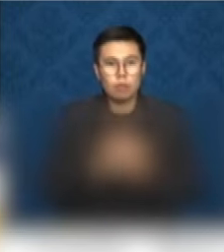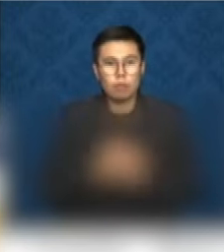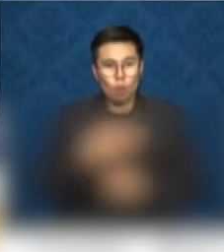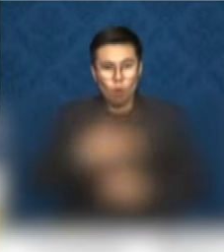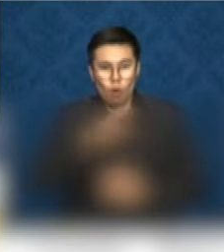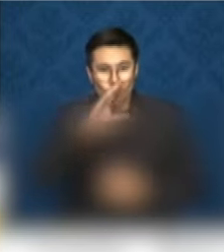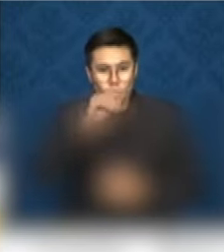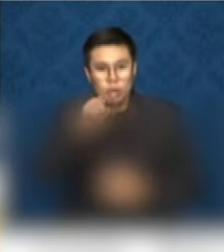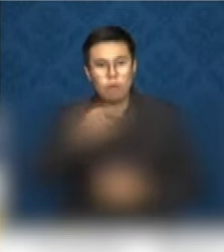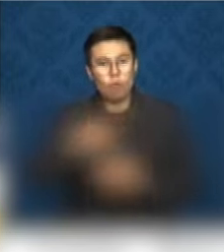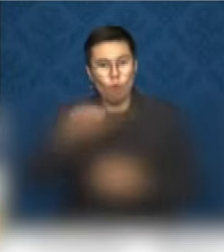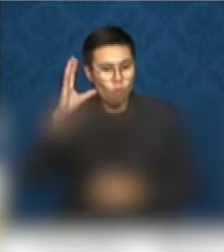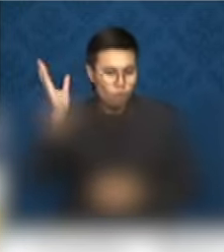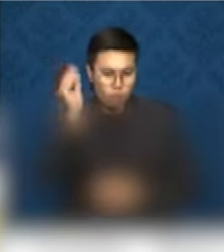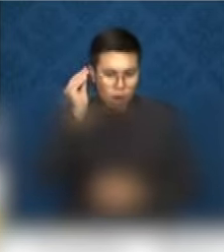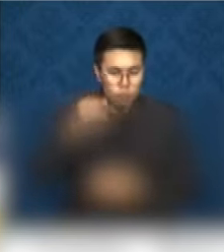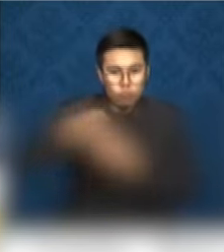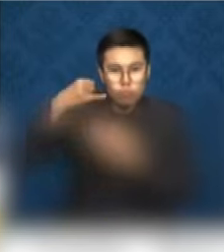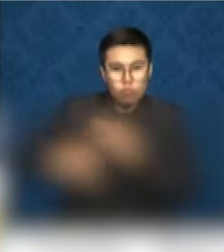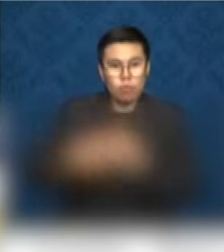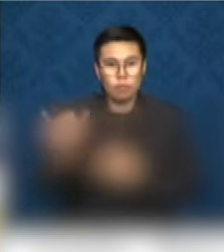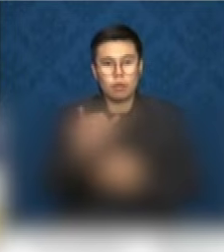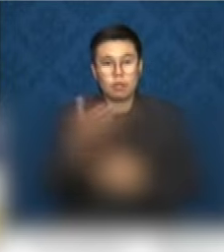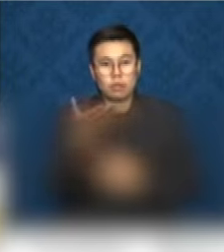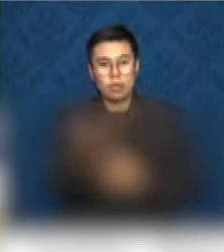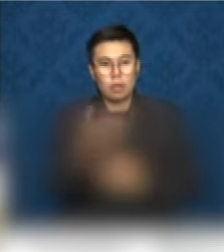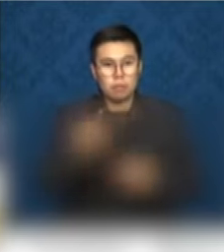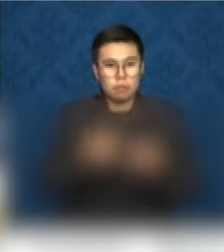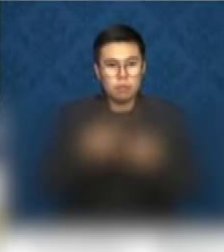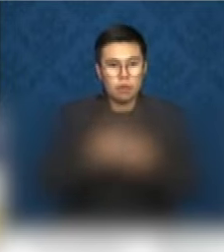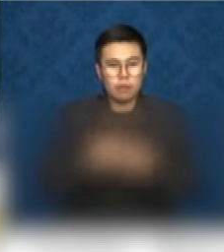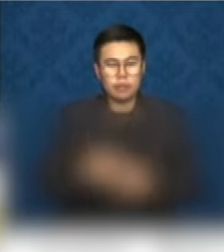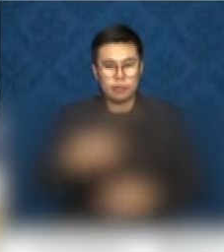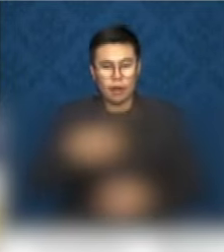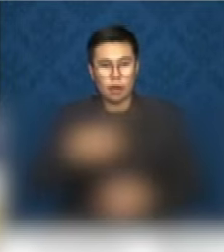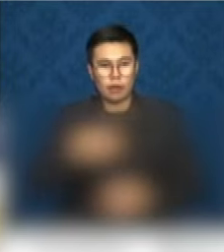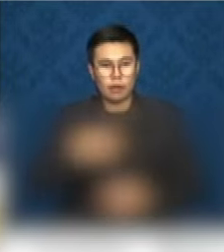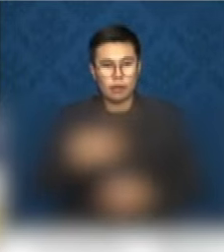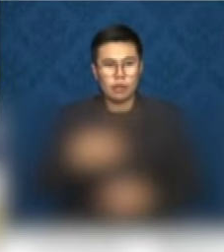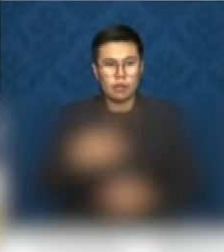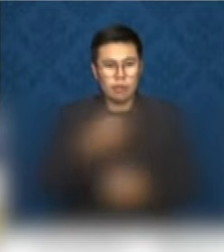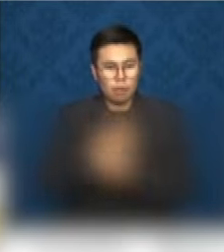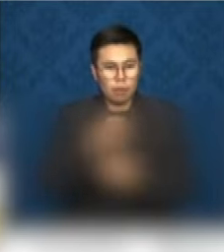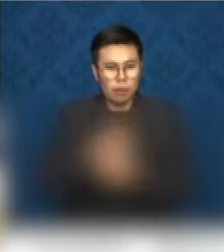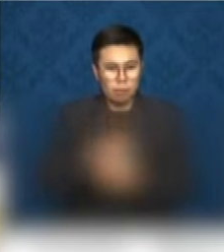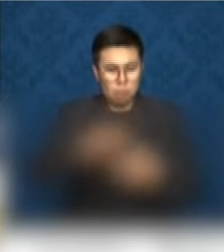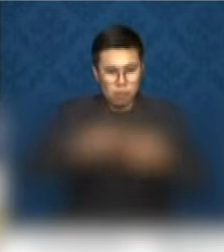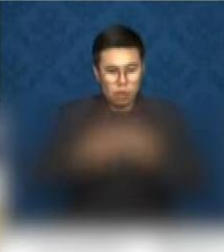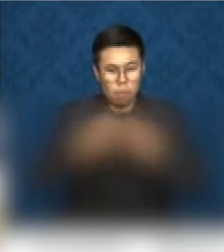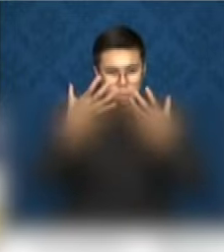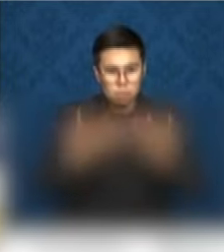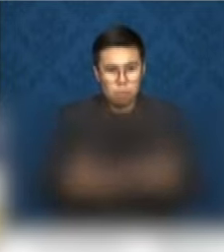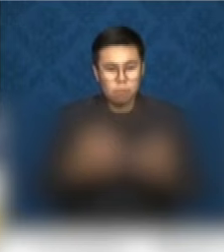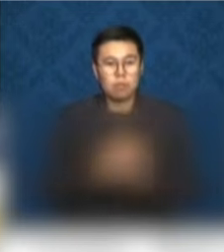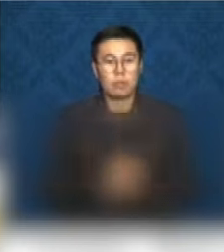ดูหรือกลุ่มอาชีวะราชภักดีที่จะขู่จัดการสายน้ำตามวิถีอาชีวะประทะก่อนค่อยคุย ครับ ก่อน